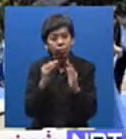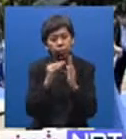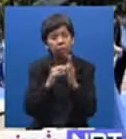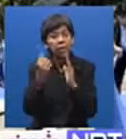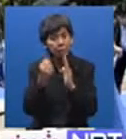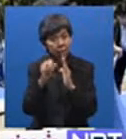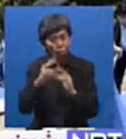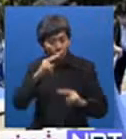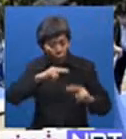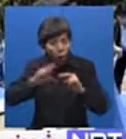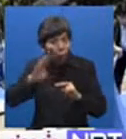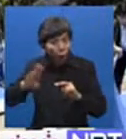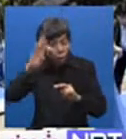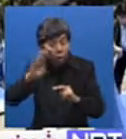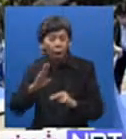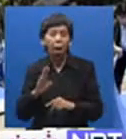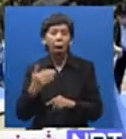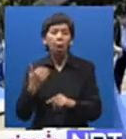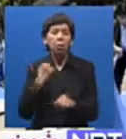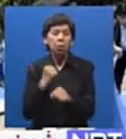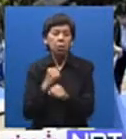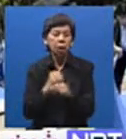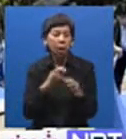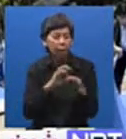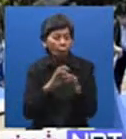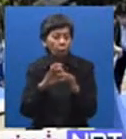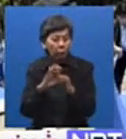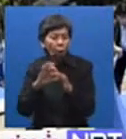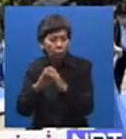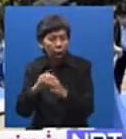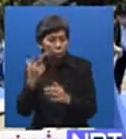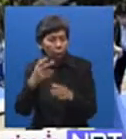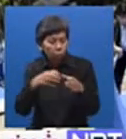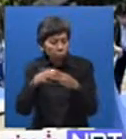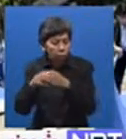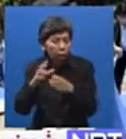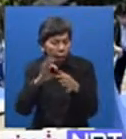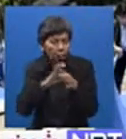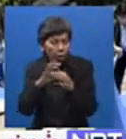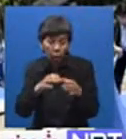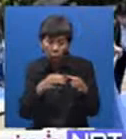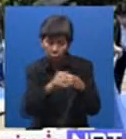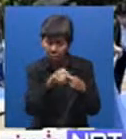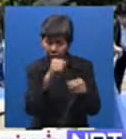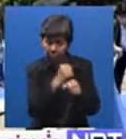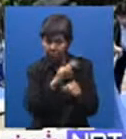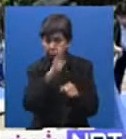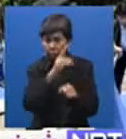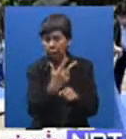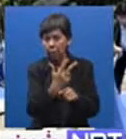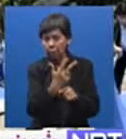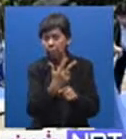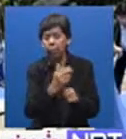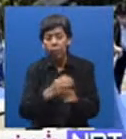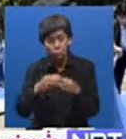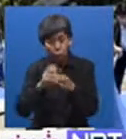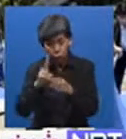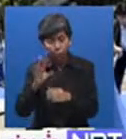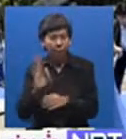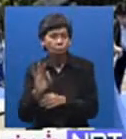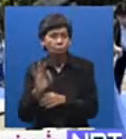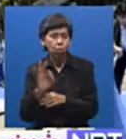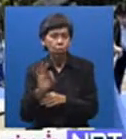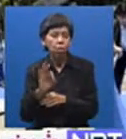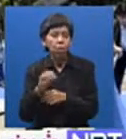แต่เมื่อตรวจสอบบริษัททั้งหมดพบว่ามีความเชื่อมโยงถึงกันถึง3กลุ่มหลักโดยกลุ่มแรกจะมี3บริษัทกลุ่ม2มี9บ